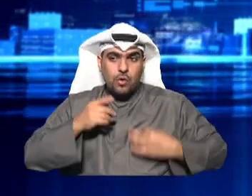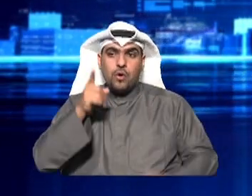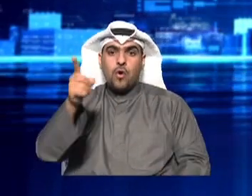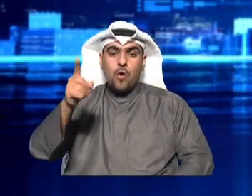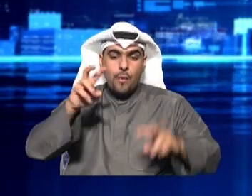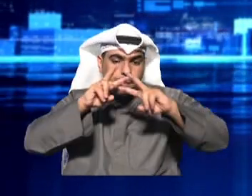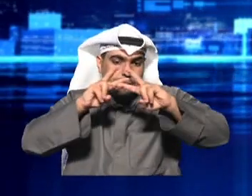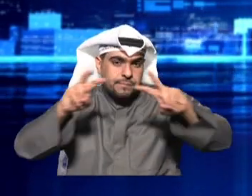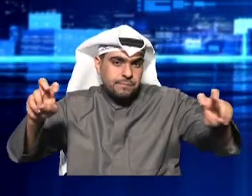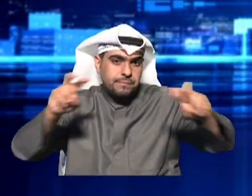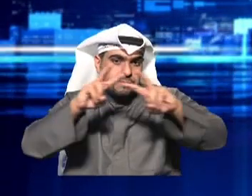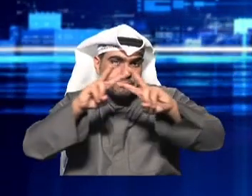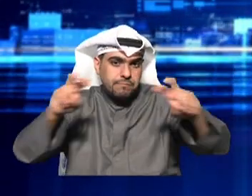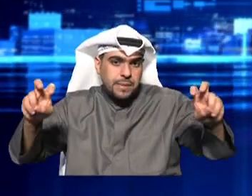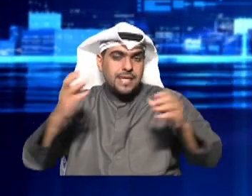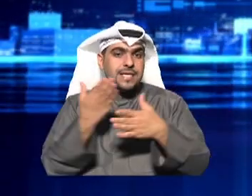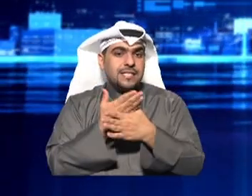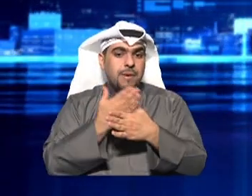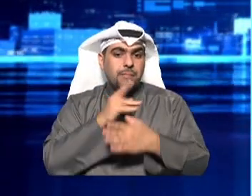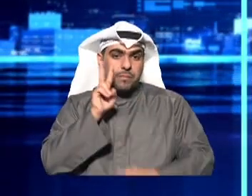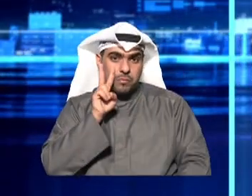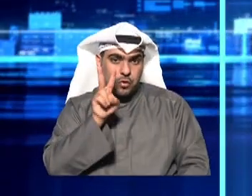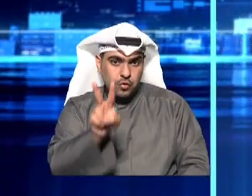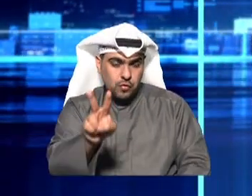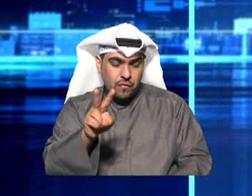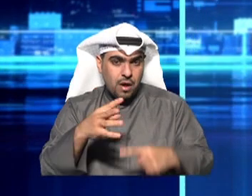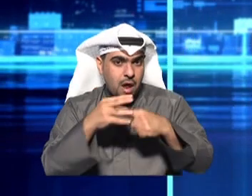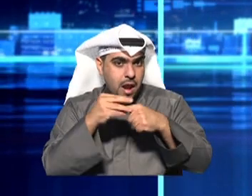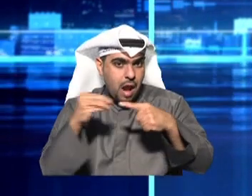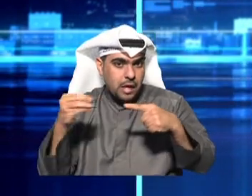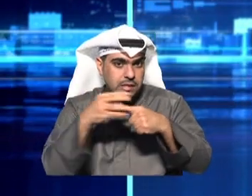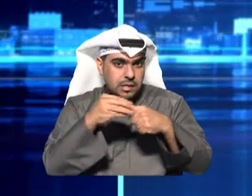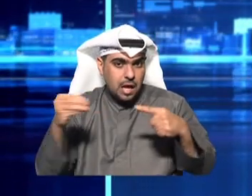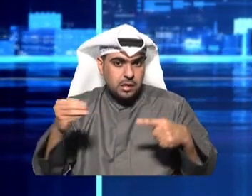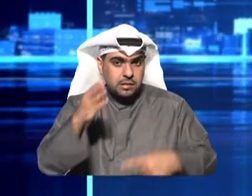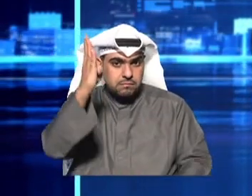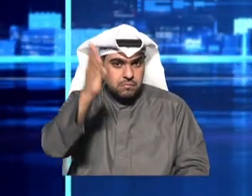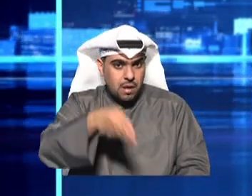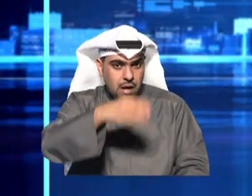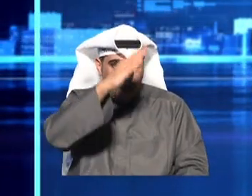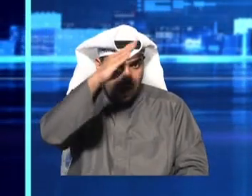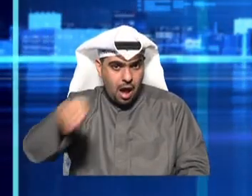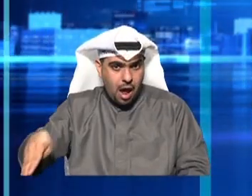كان هناك أي تقصير من أجهزة الوزارة في هذه الواقعة من